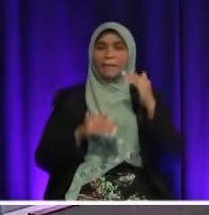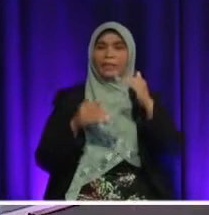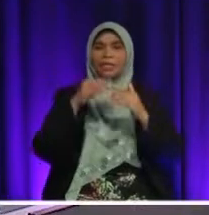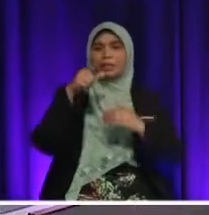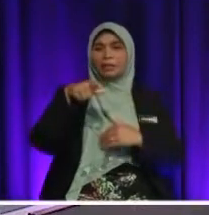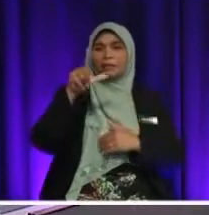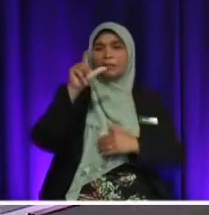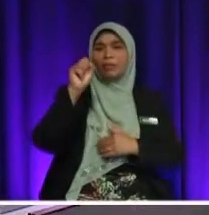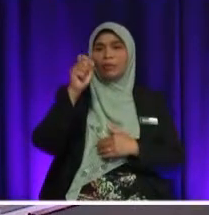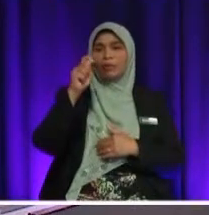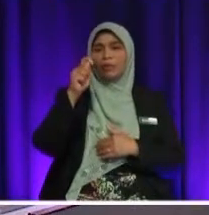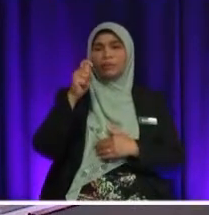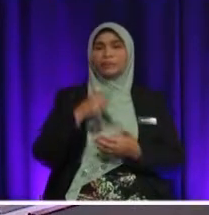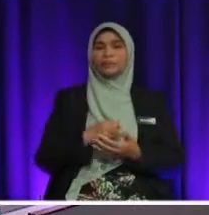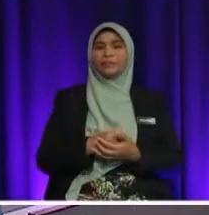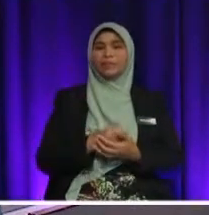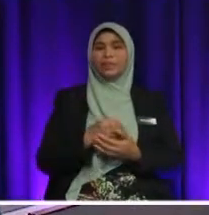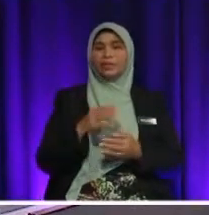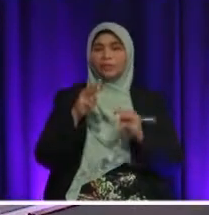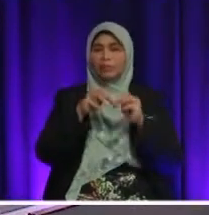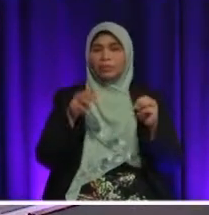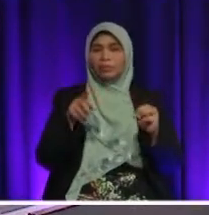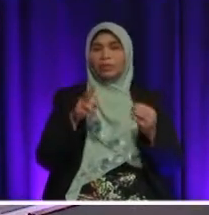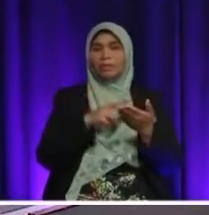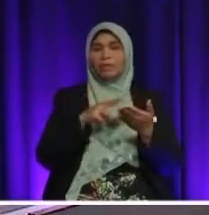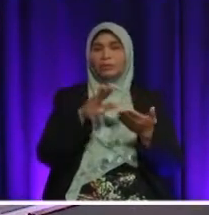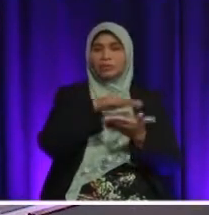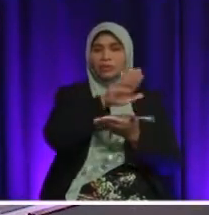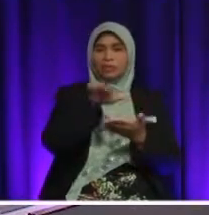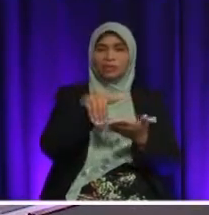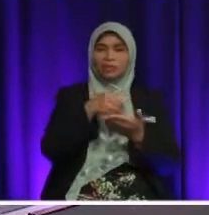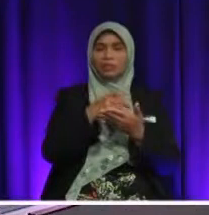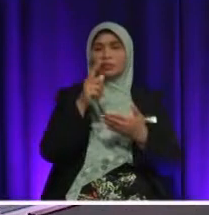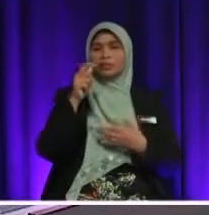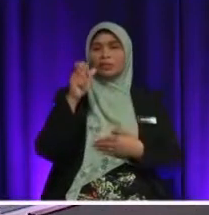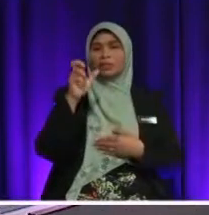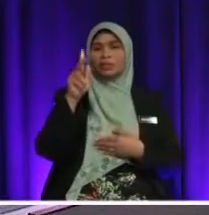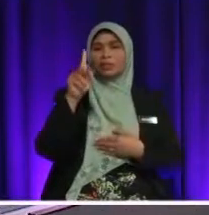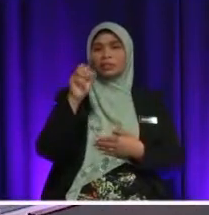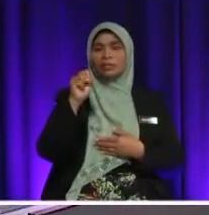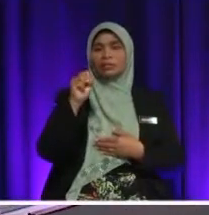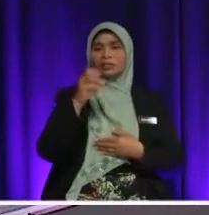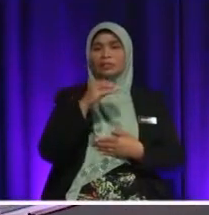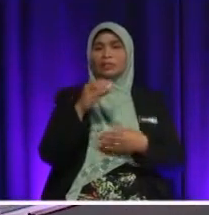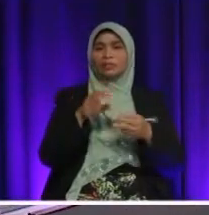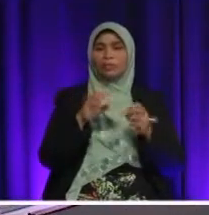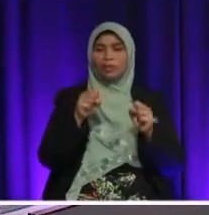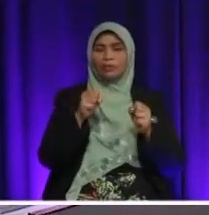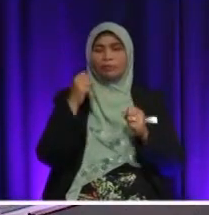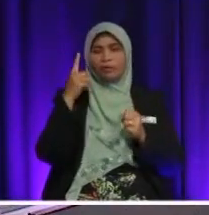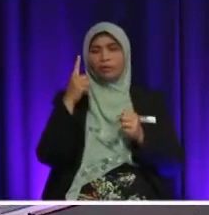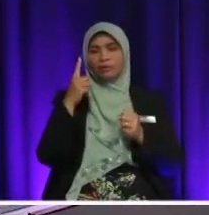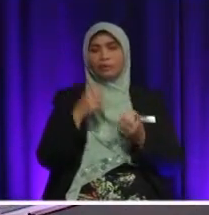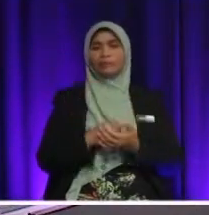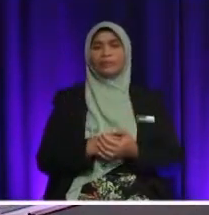jadi murid-murid kene baca keseluruhan teks supaya lebih faham apa saja seorangnya dikeluarkan sama